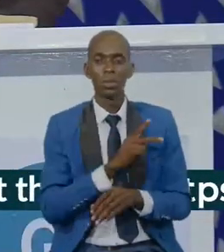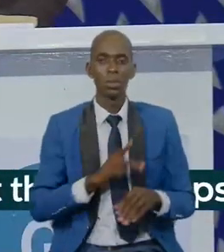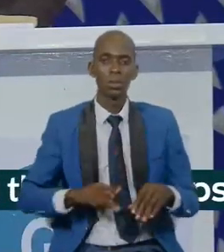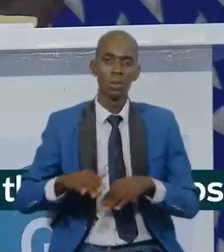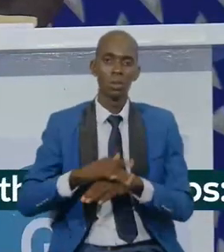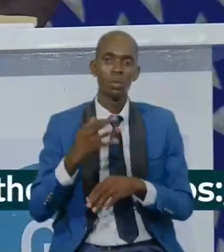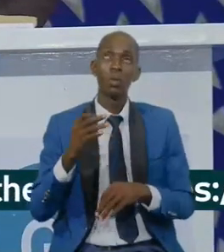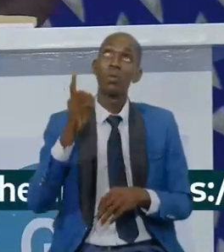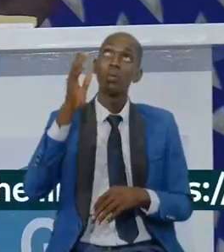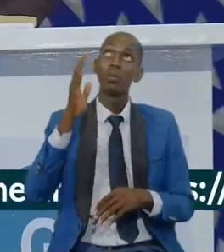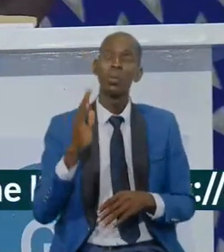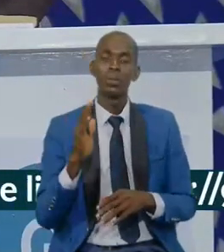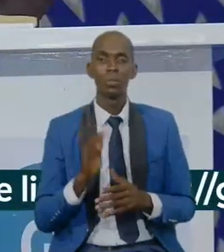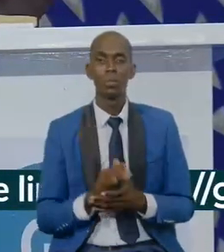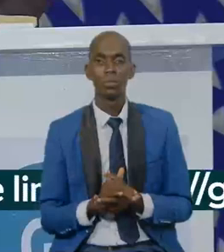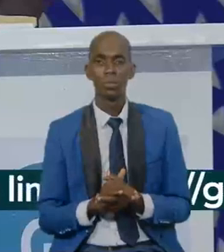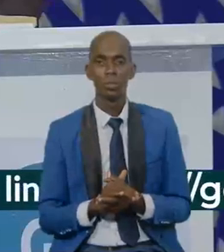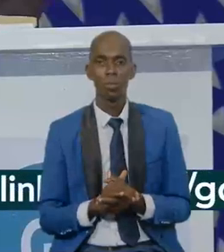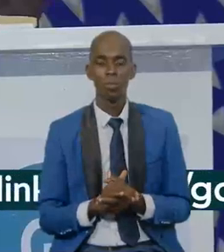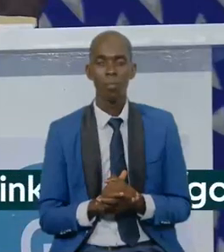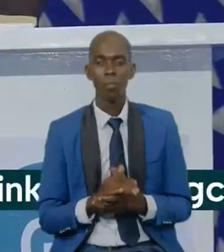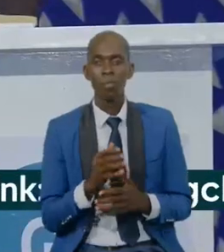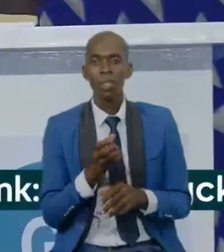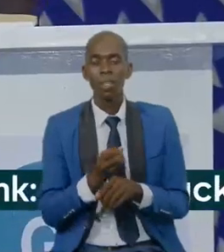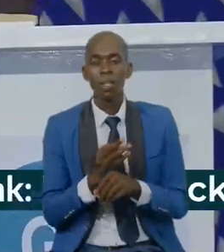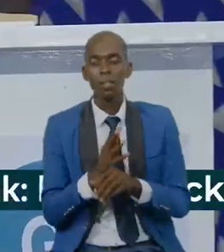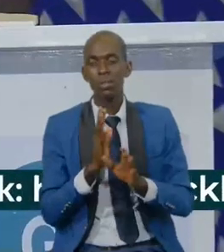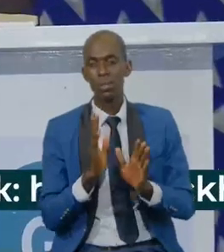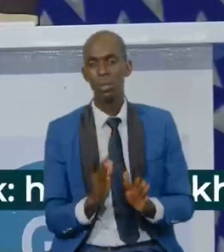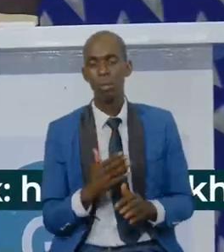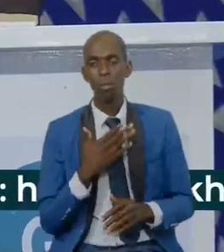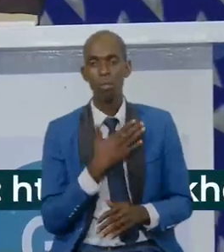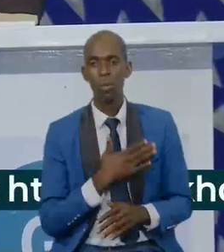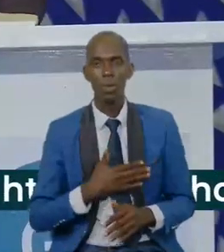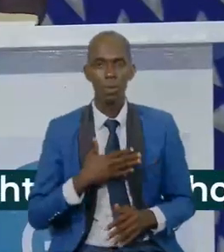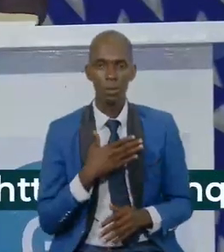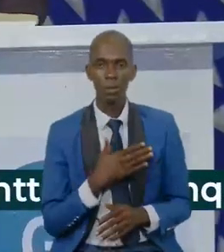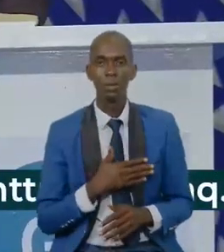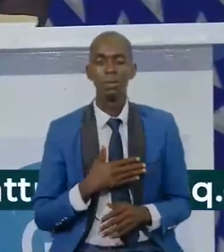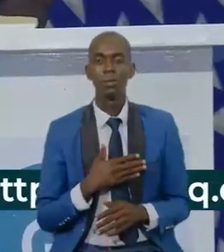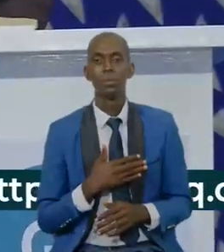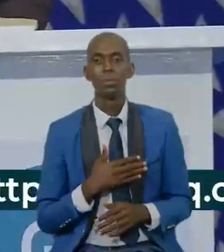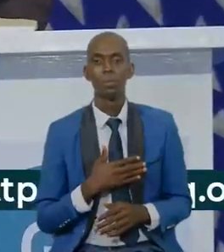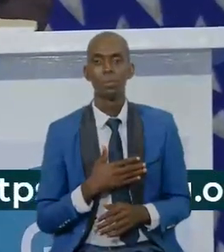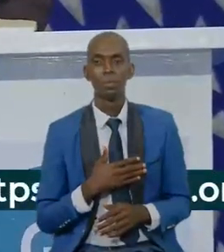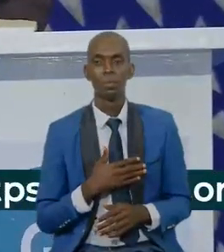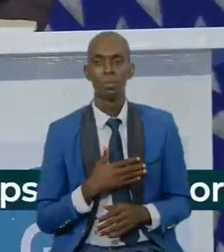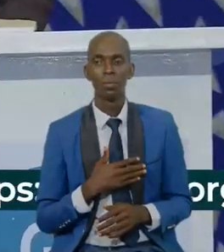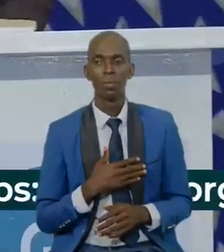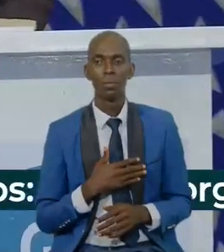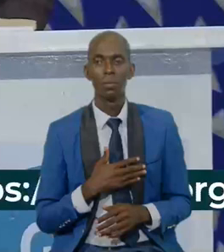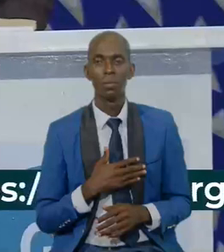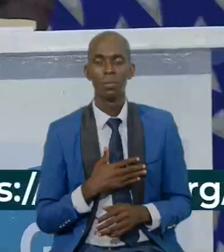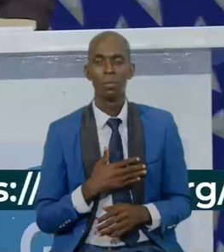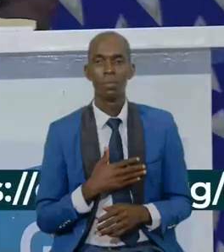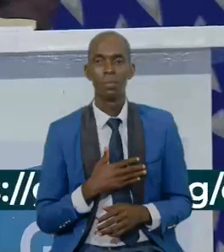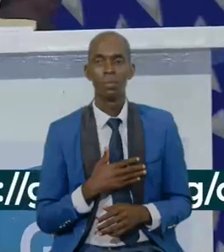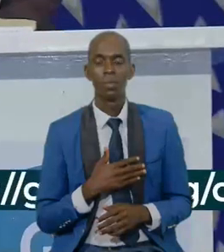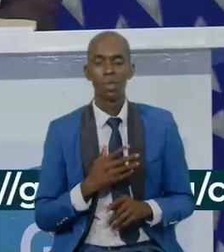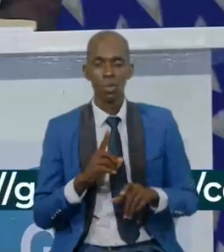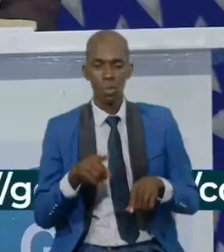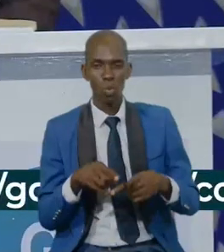Les conseillers, s'il vous plaît. Les conseillers sont là auprès de vous. De ces convertis. Go